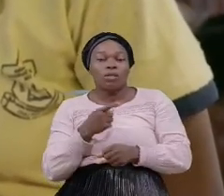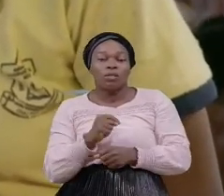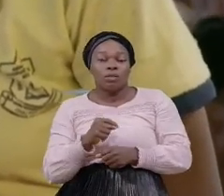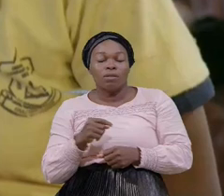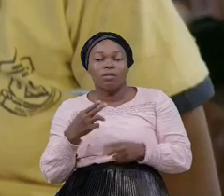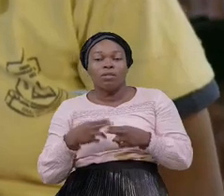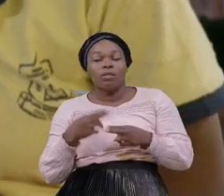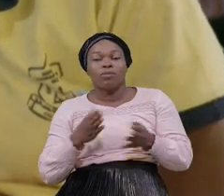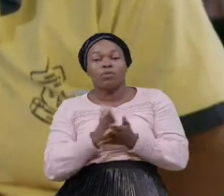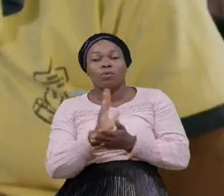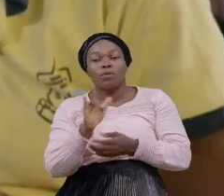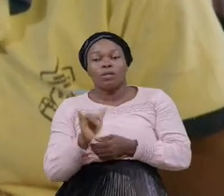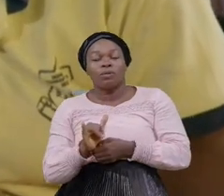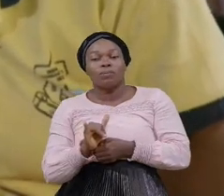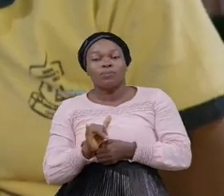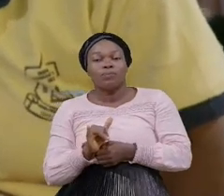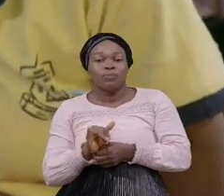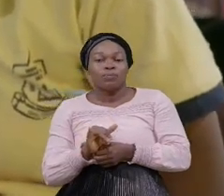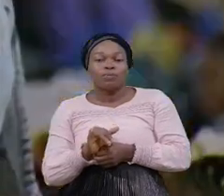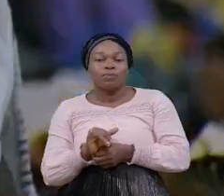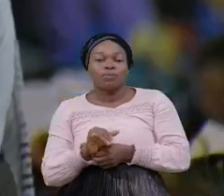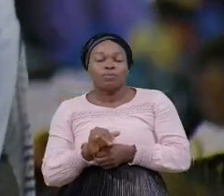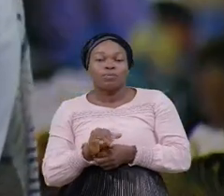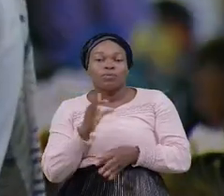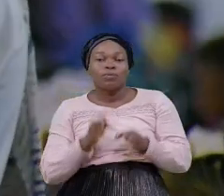les infos possibles.